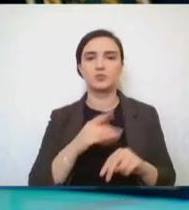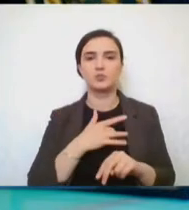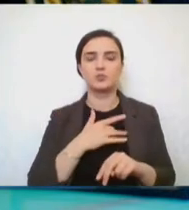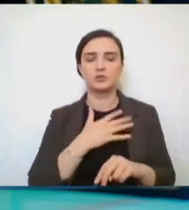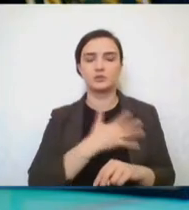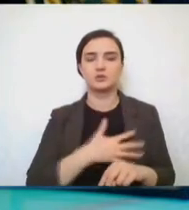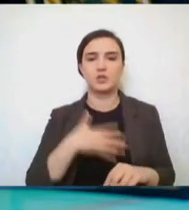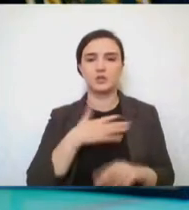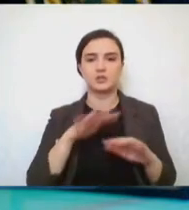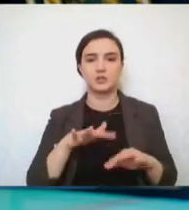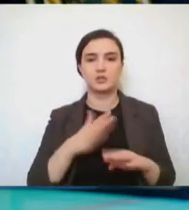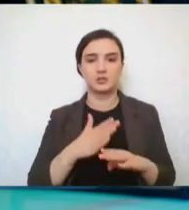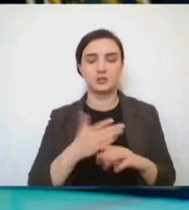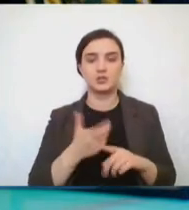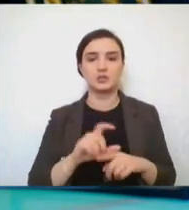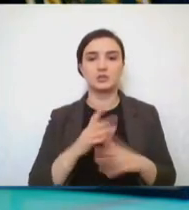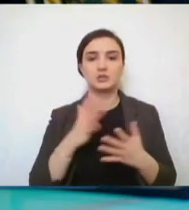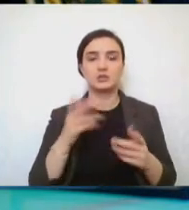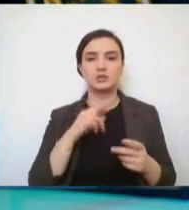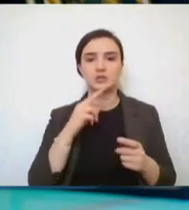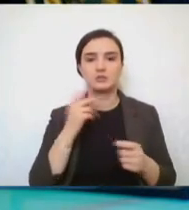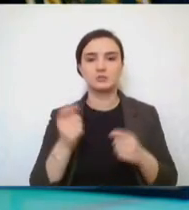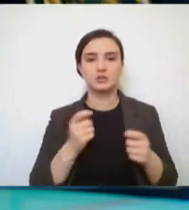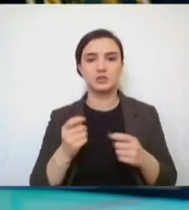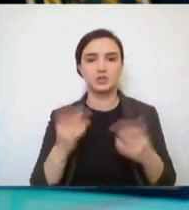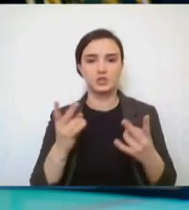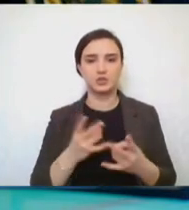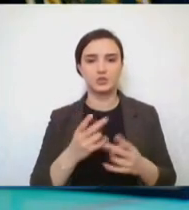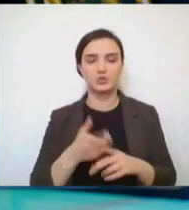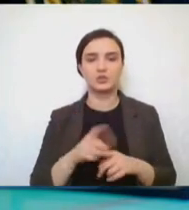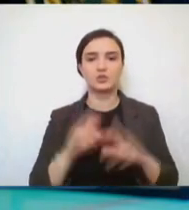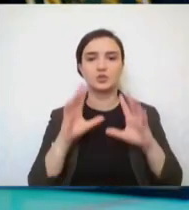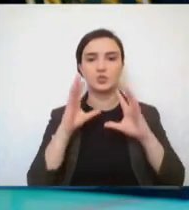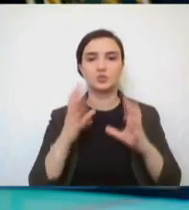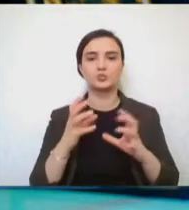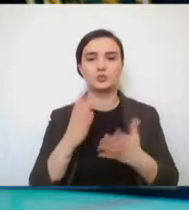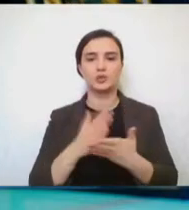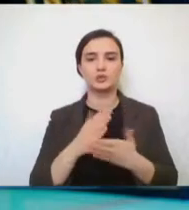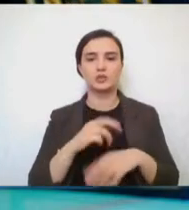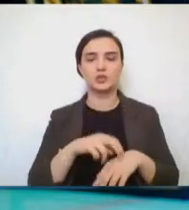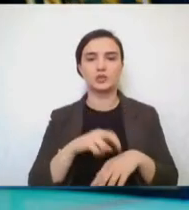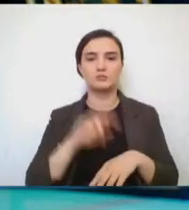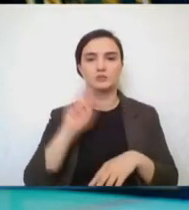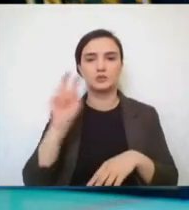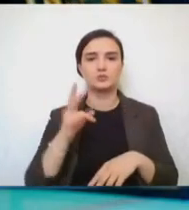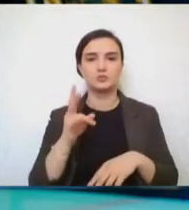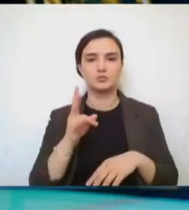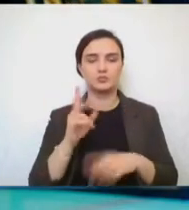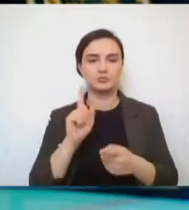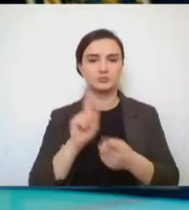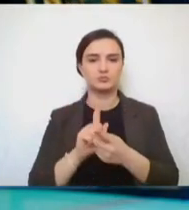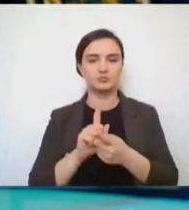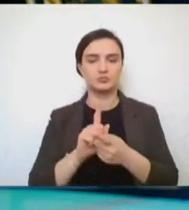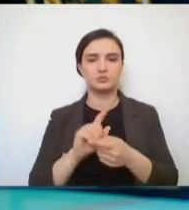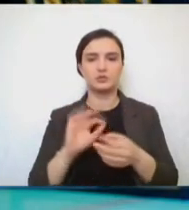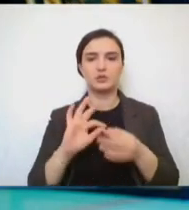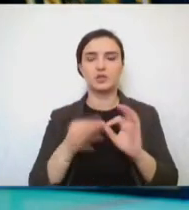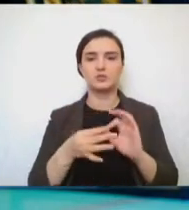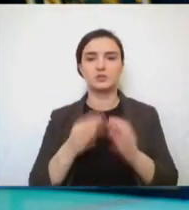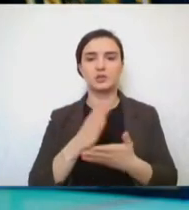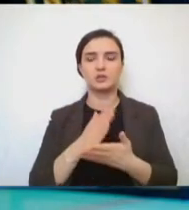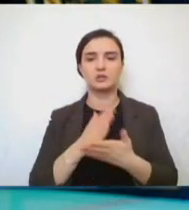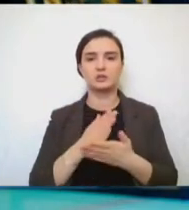აქ ძალიან დიდი სიფრთხილეა საჭირო, ძალიან სერიოზულად არის ექიმთან კონსულტაცია გასავლელი და დეტალურად არის ეს